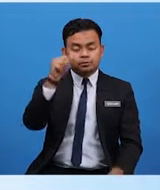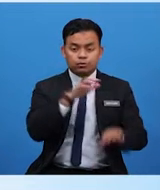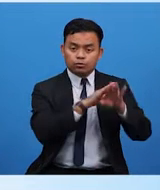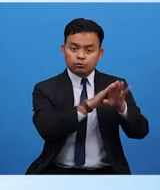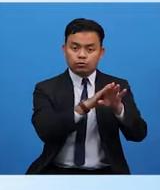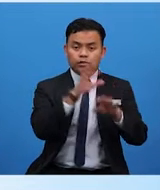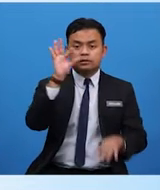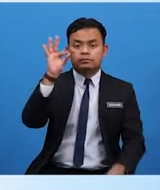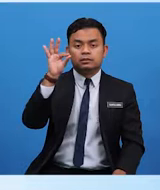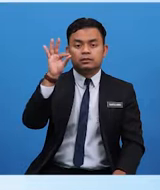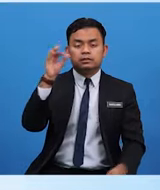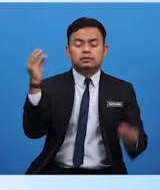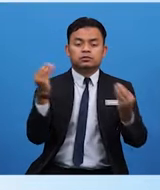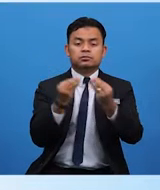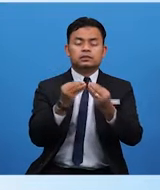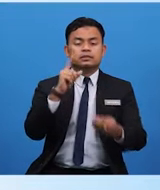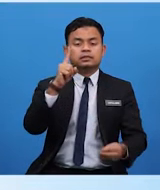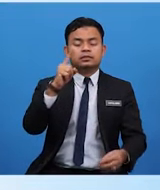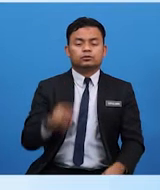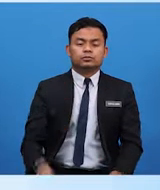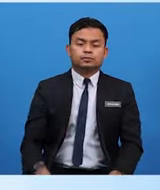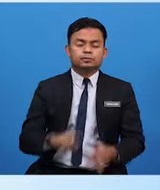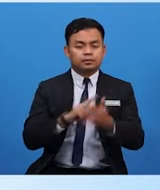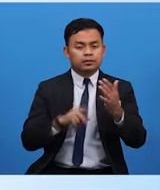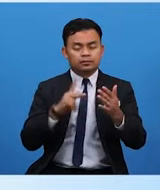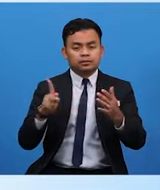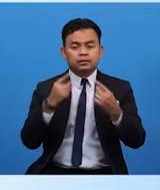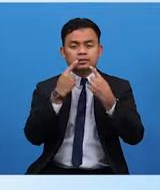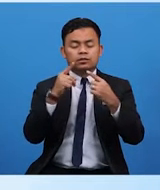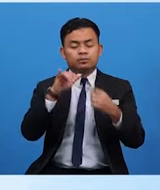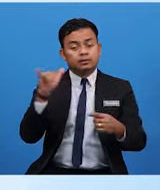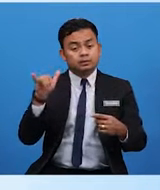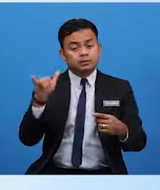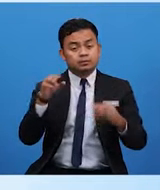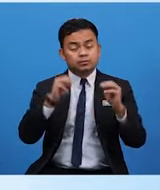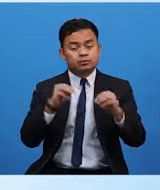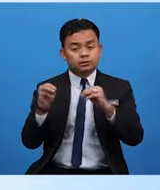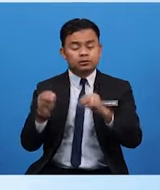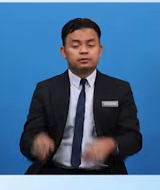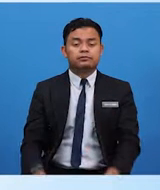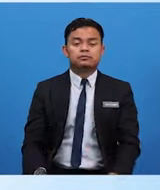= 1 Apakah jawabannya mulai-mulai